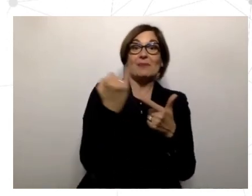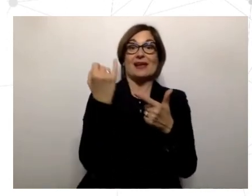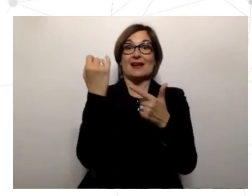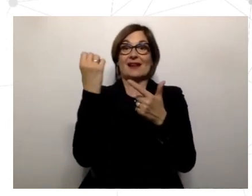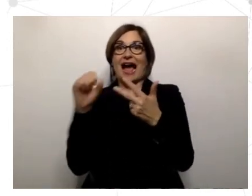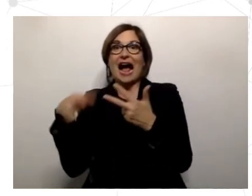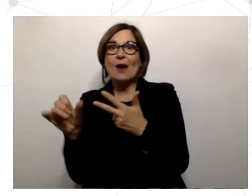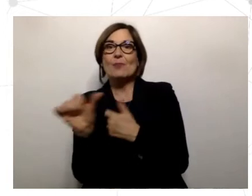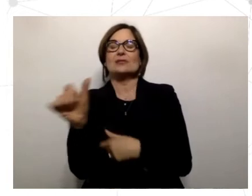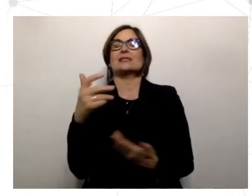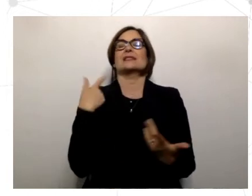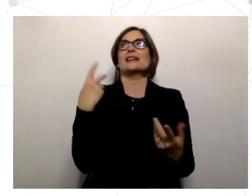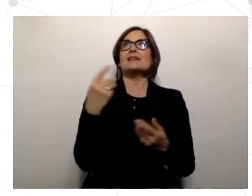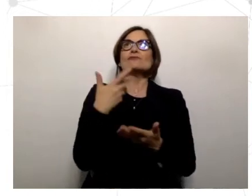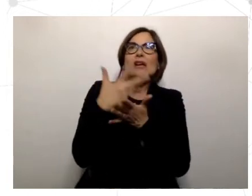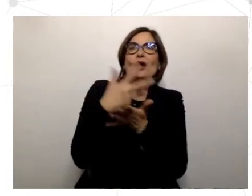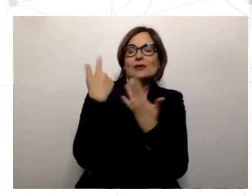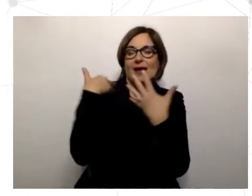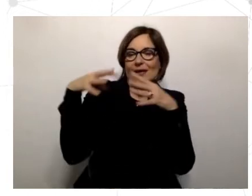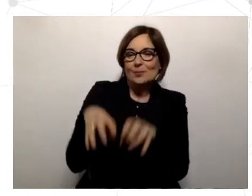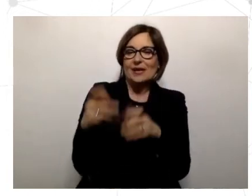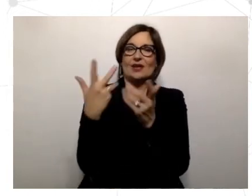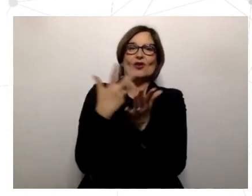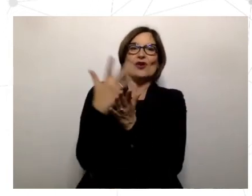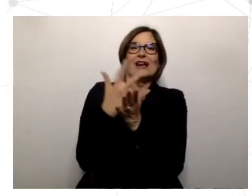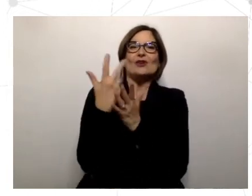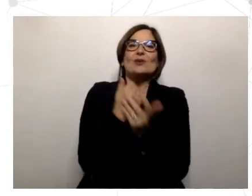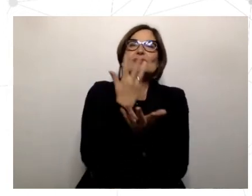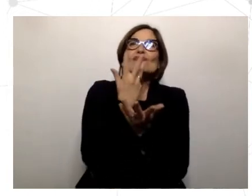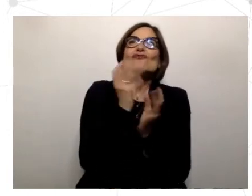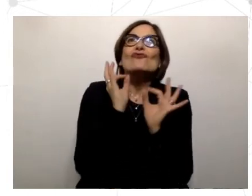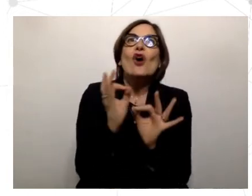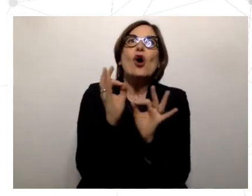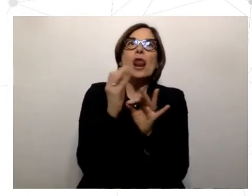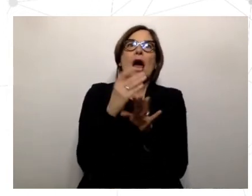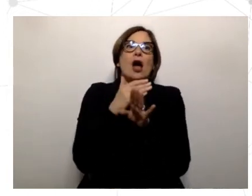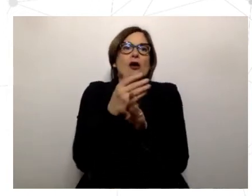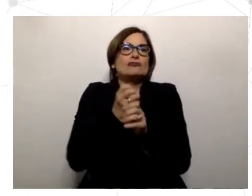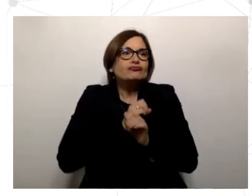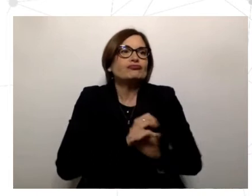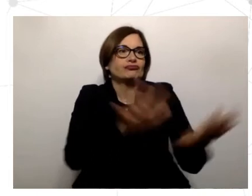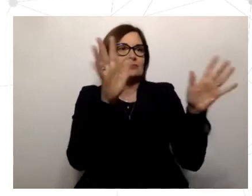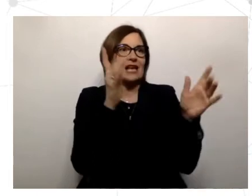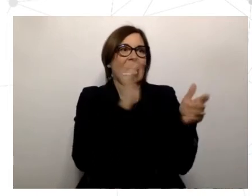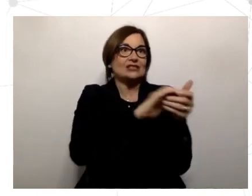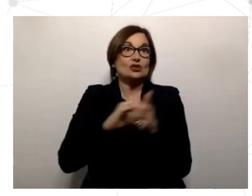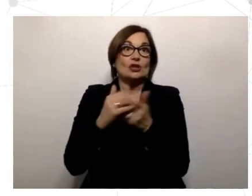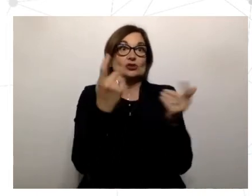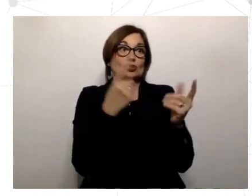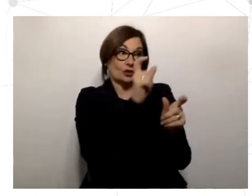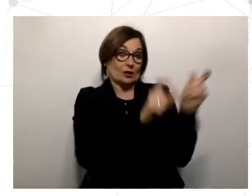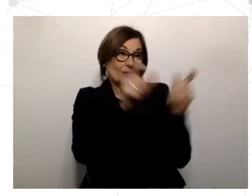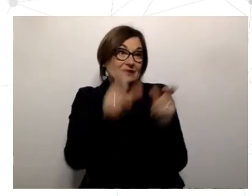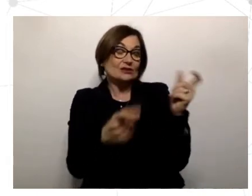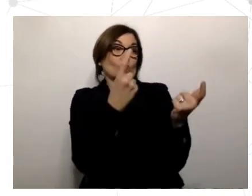questo impegno, di questa volontà di condivisione con le associazioni di persone con disabilità e con le persone